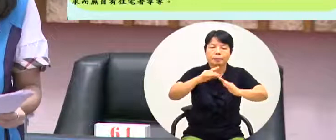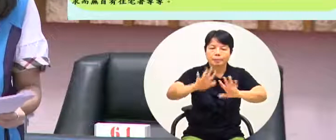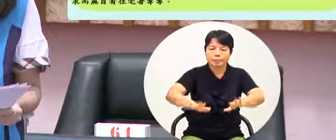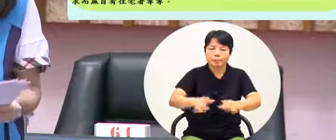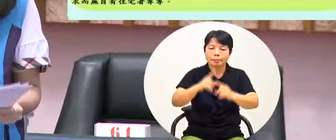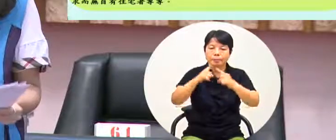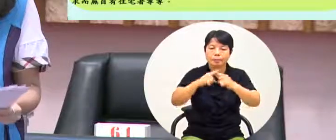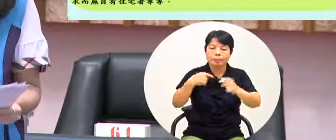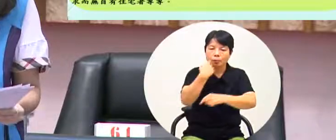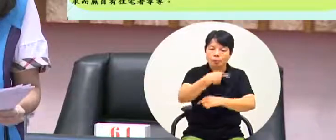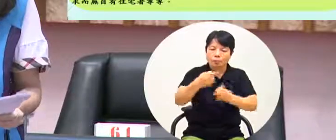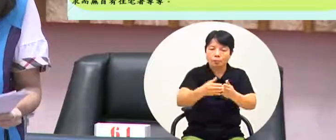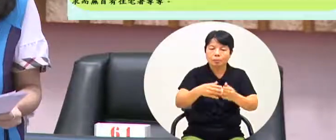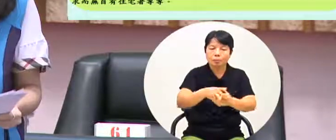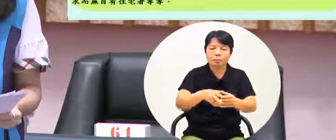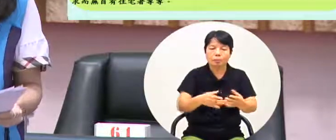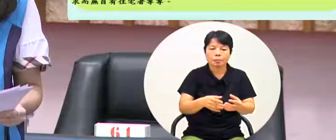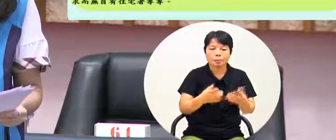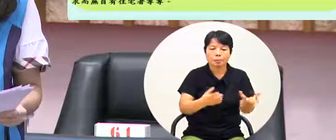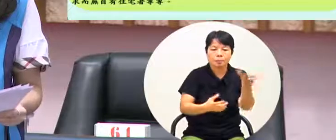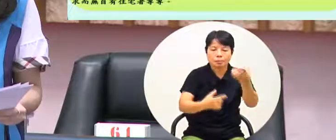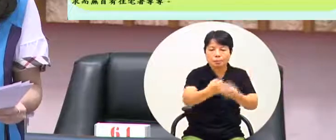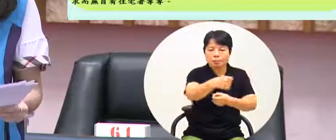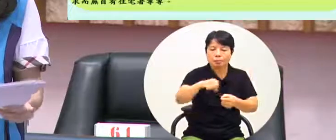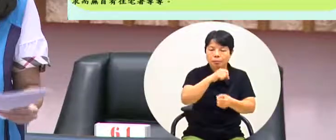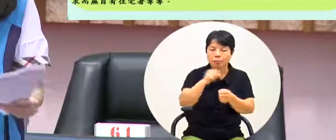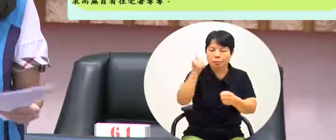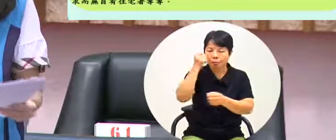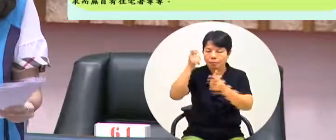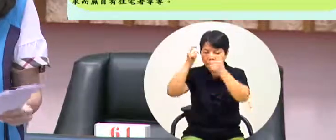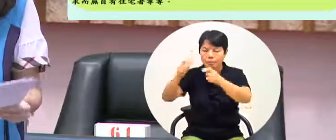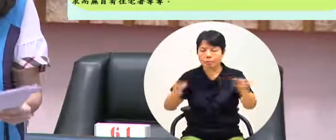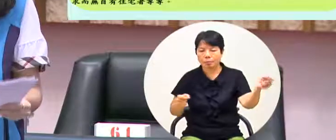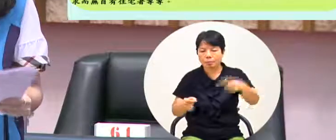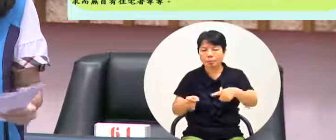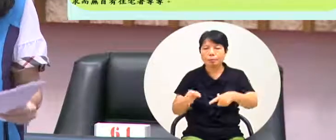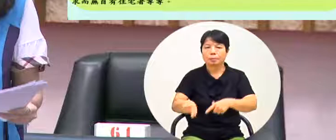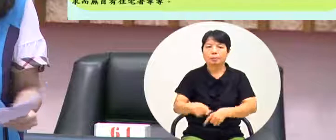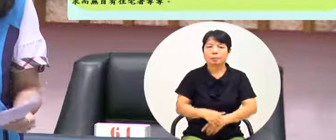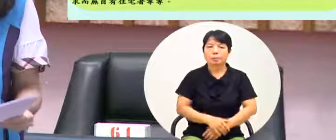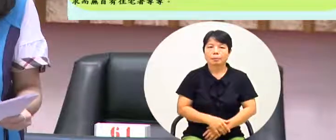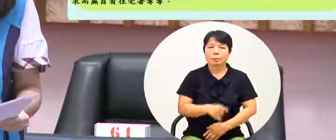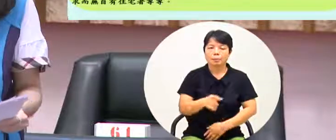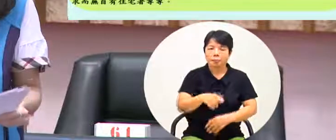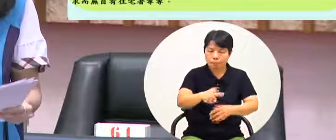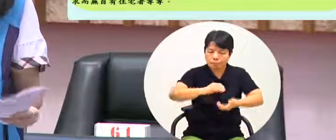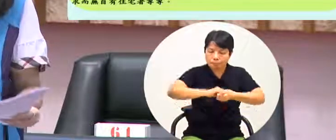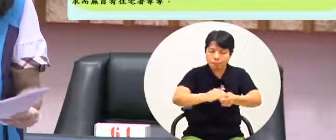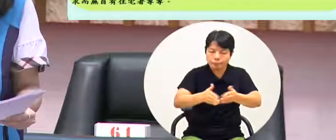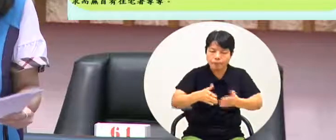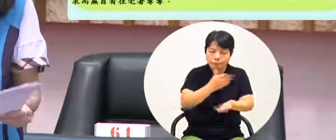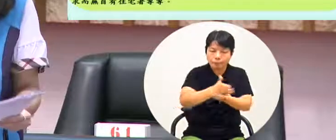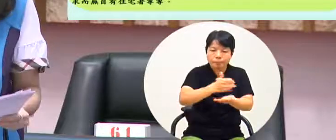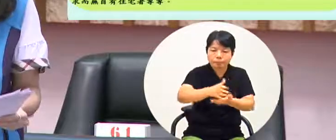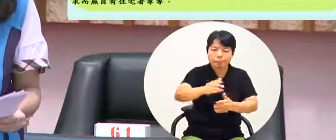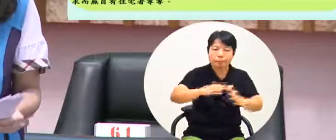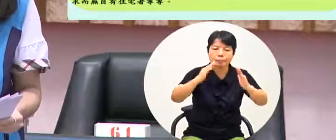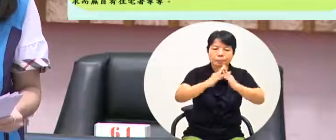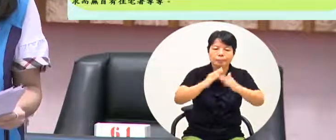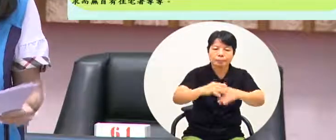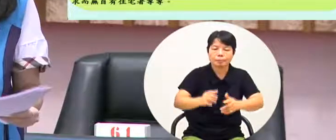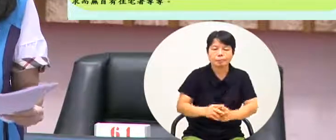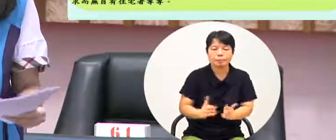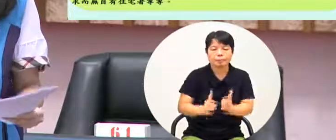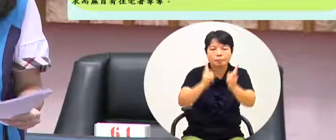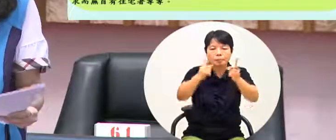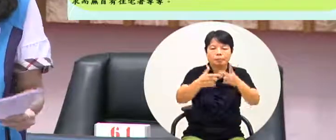然后要升为全台第二大城哦，所以说他就必须要解决那个房价飙涨啊，还有青年就业住房的问